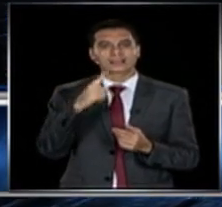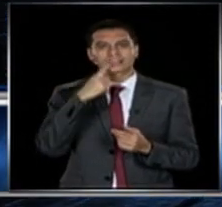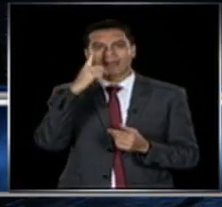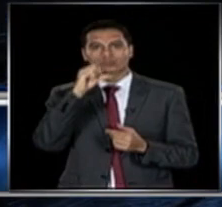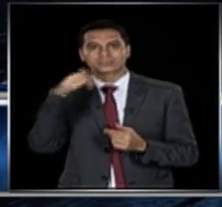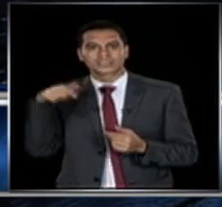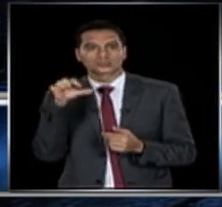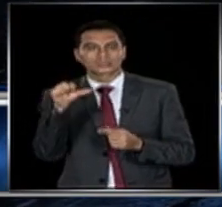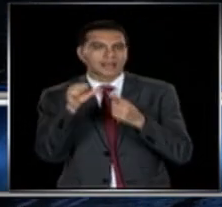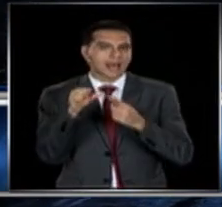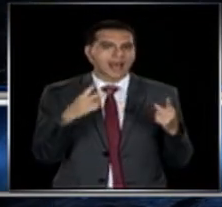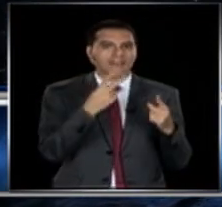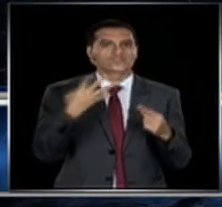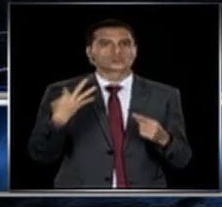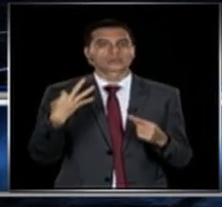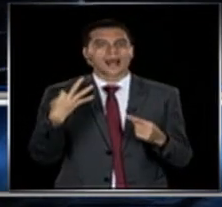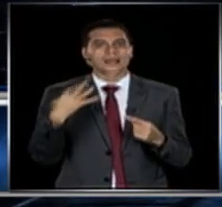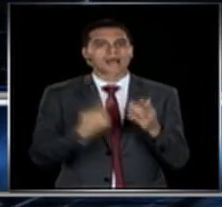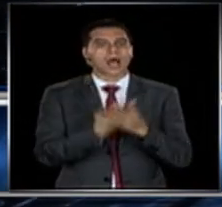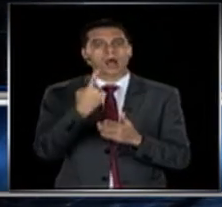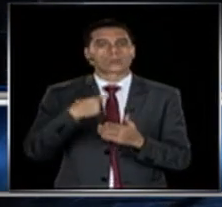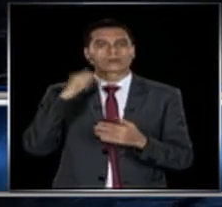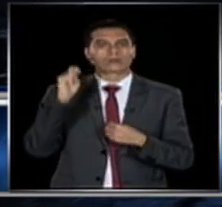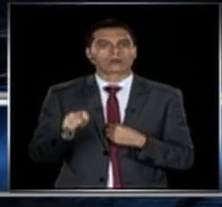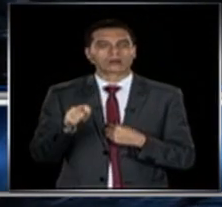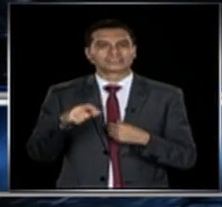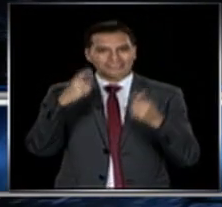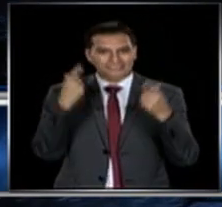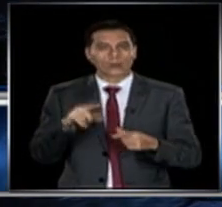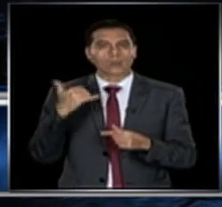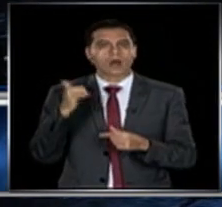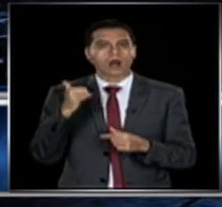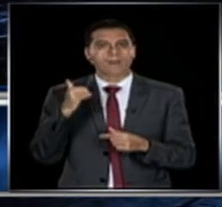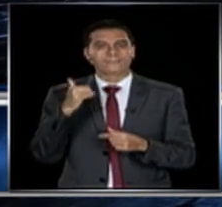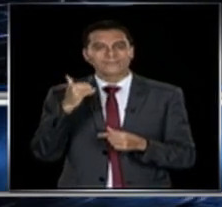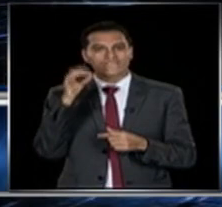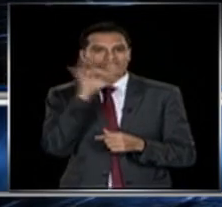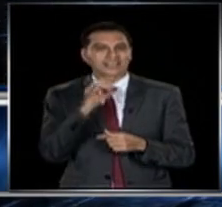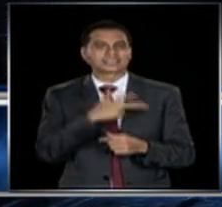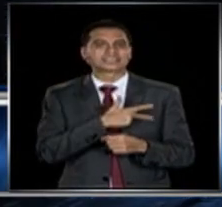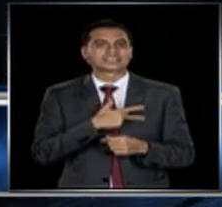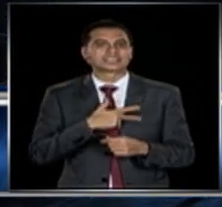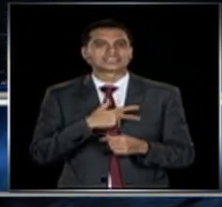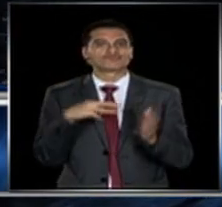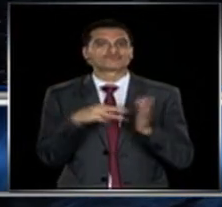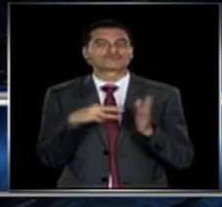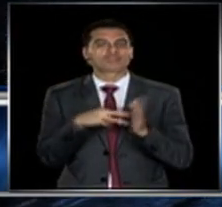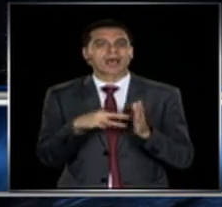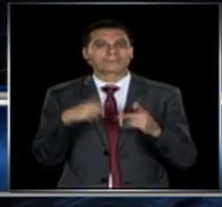1996 ل 2003، دولة من دول الشام،